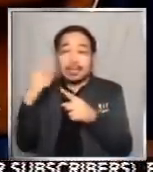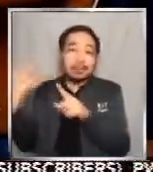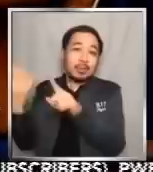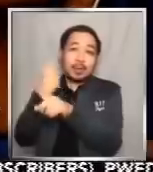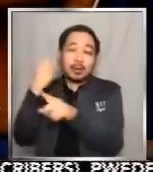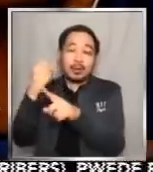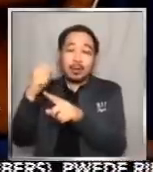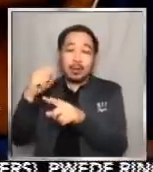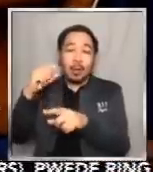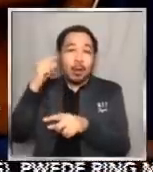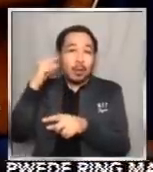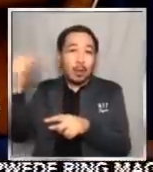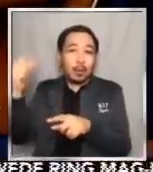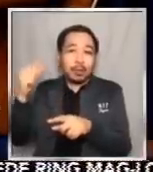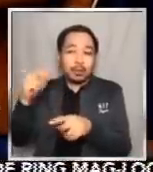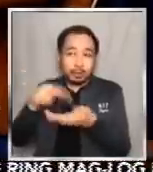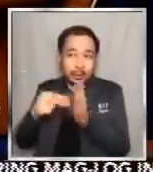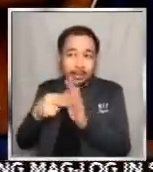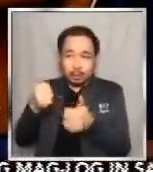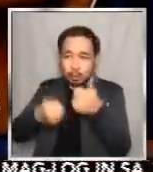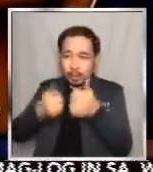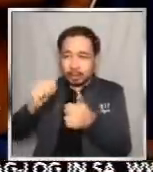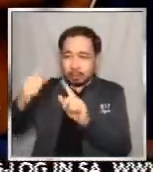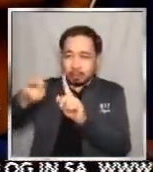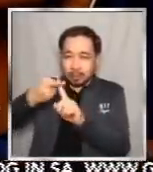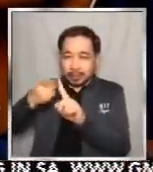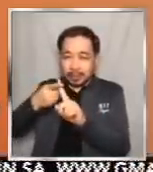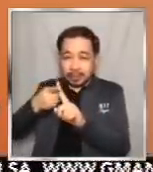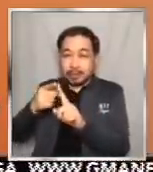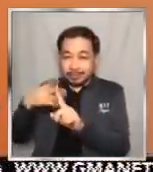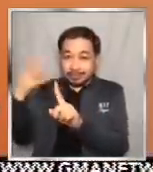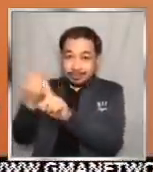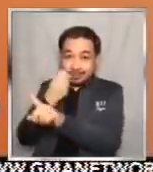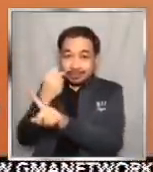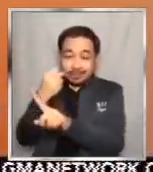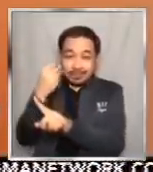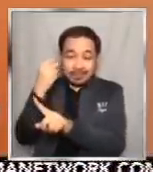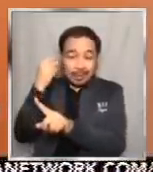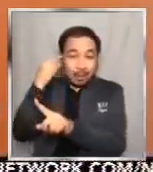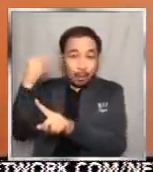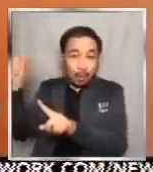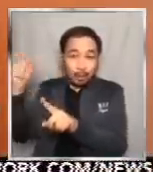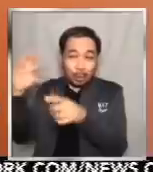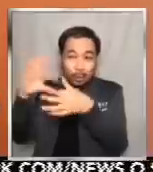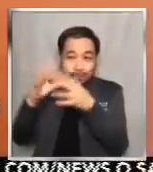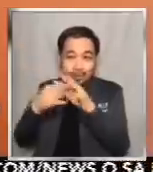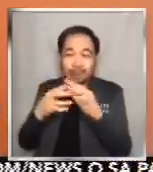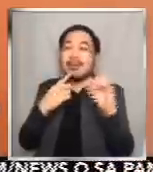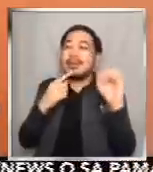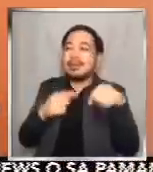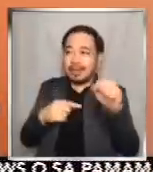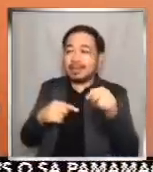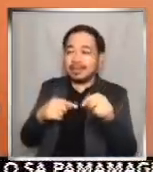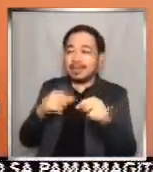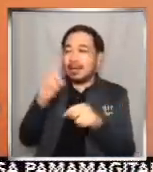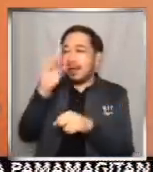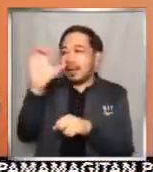ang puso mo nandun sa Olympic, a quest for the Olympic gold pa rin? Yes po, opo. 100% po,